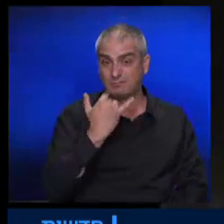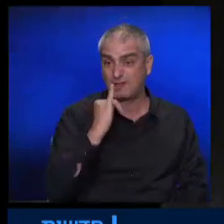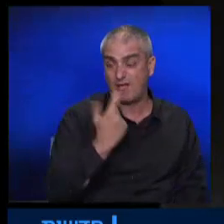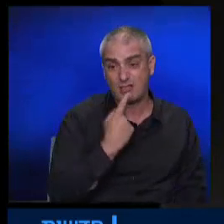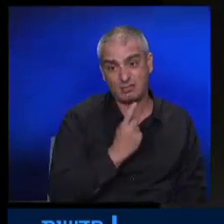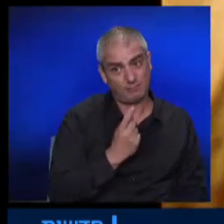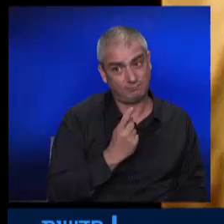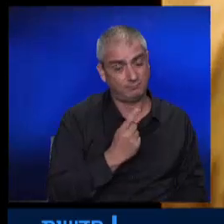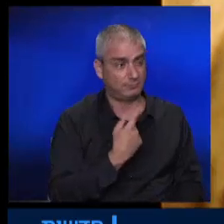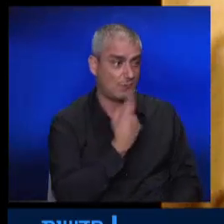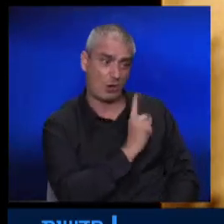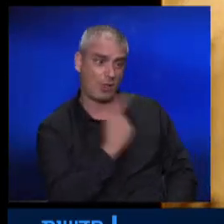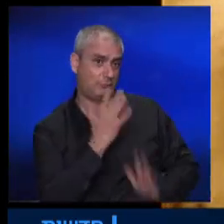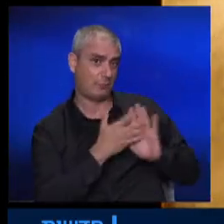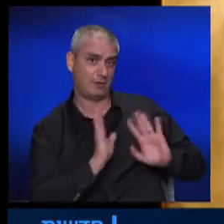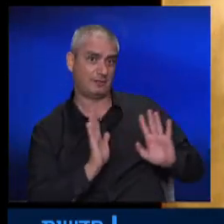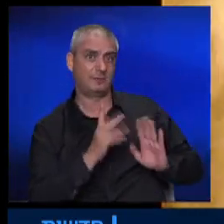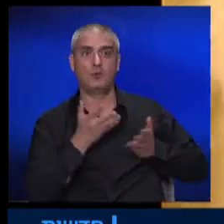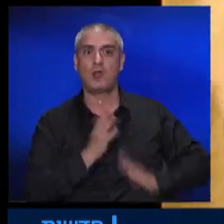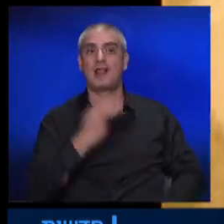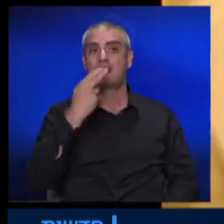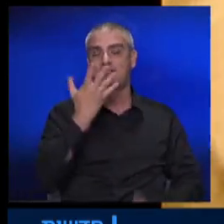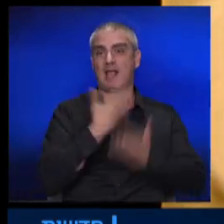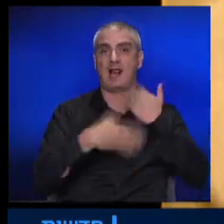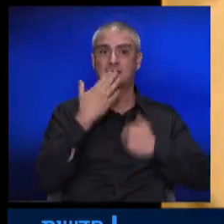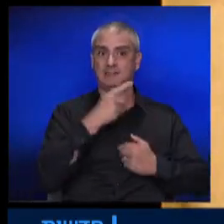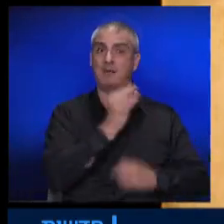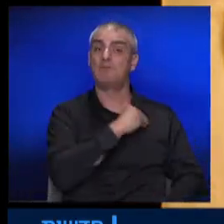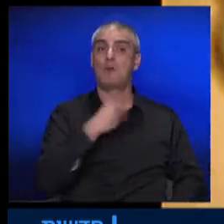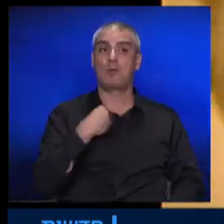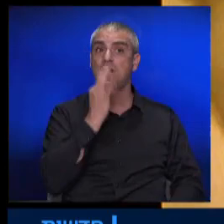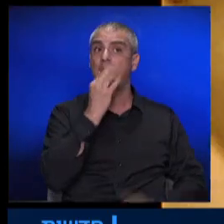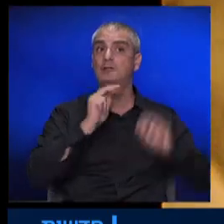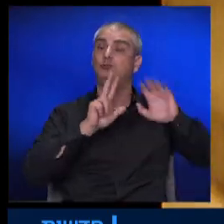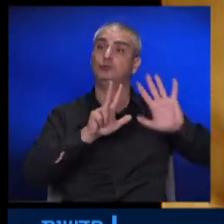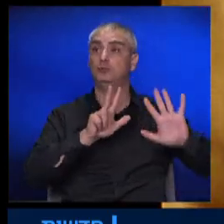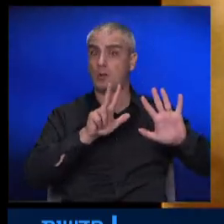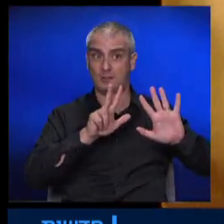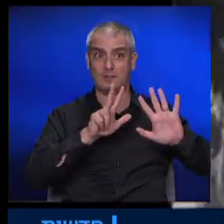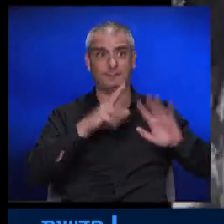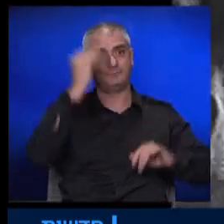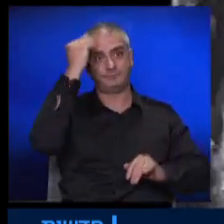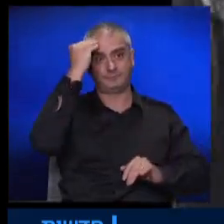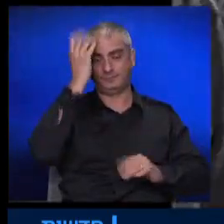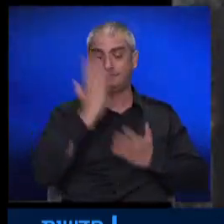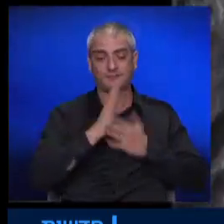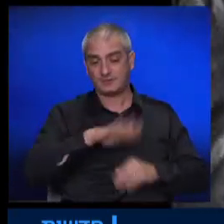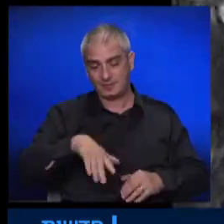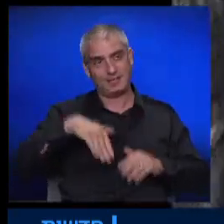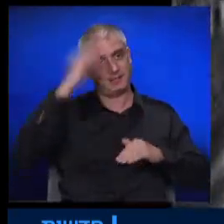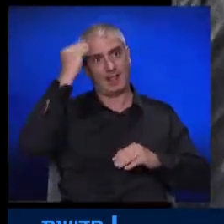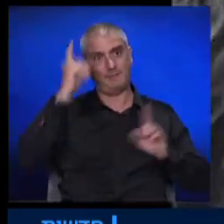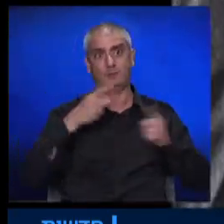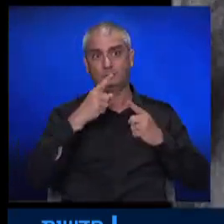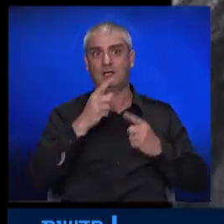הוא נולד בשם הנריק, עלה לישראל עם משפחתו מפולין כשהיה בן 8 ולמד מוזיקה כבר בילדותו. בנעוריו היה חבר